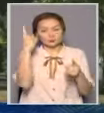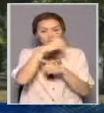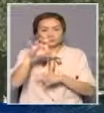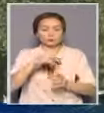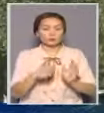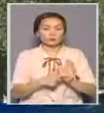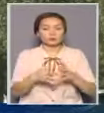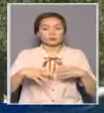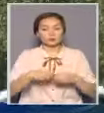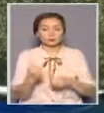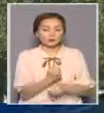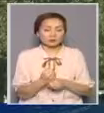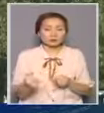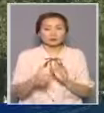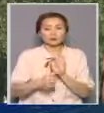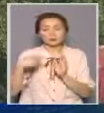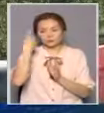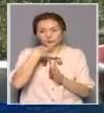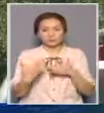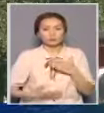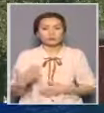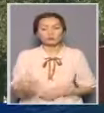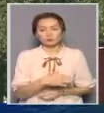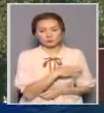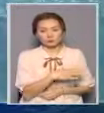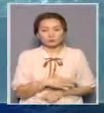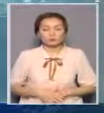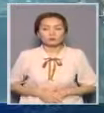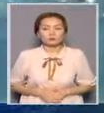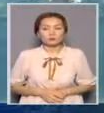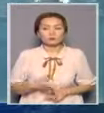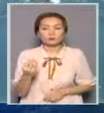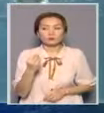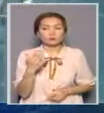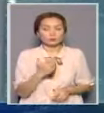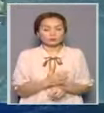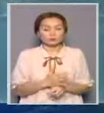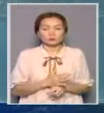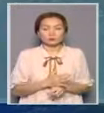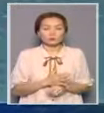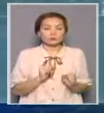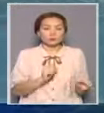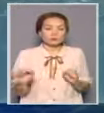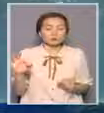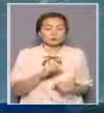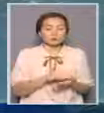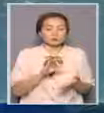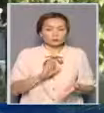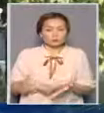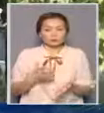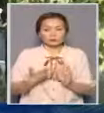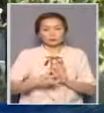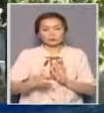семейном конфликте 600 лиц привлечены к административной ответственности кроме того вынесено защитное предписание